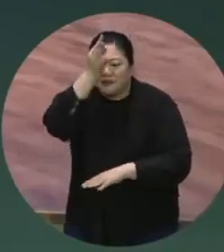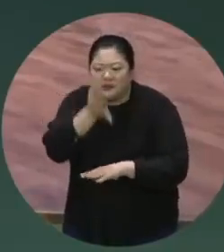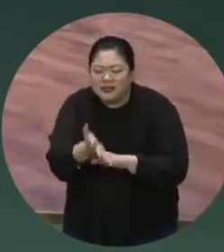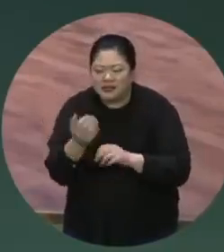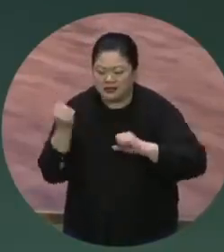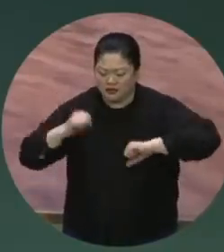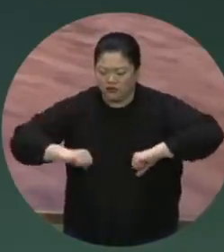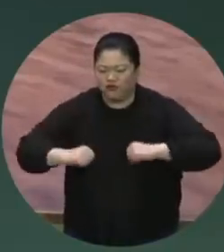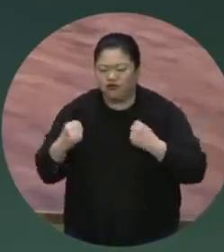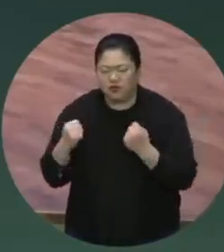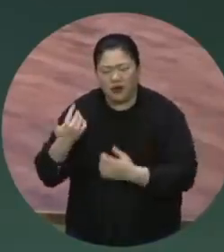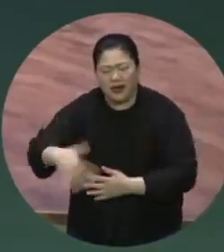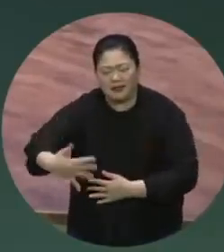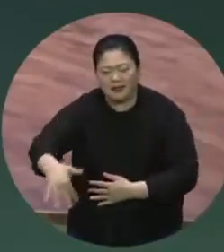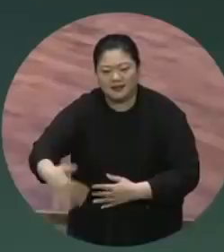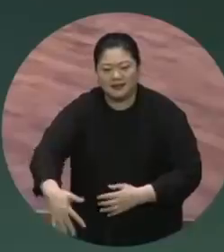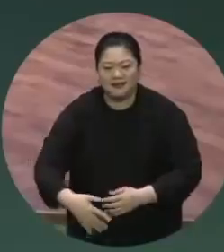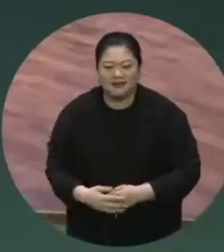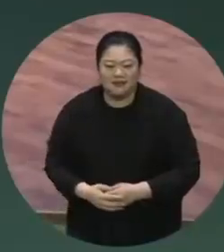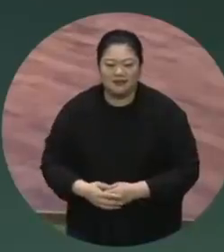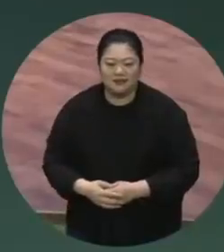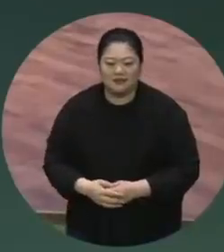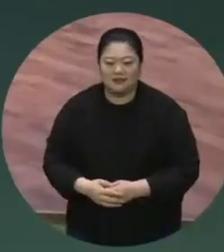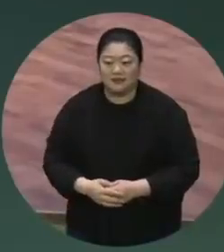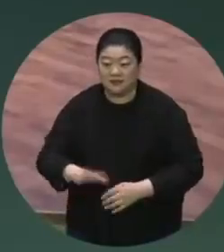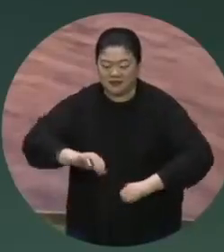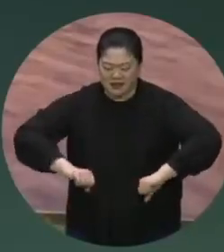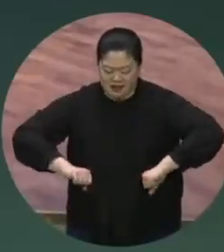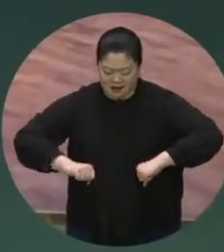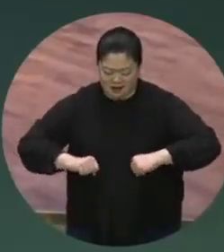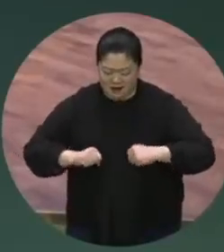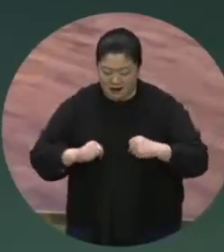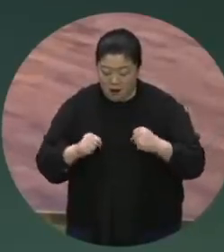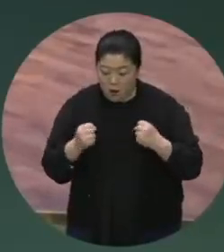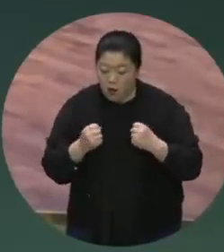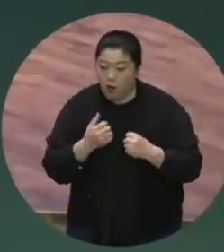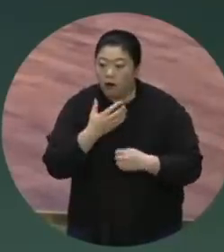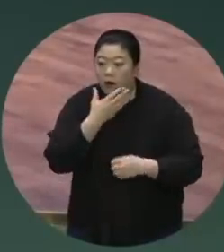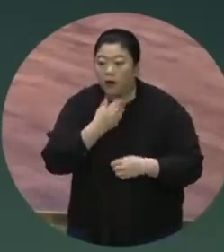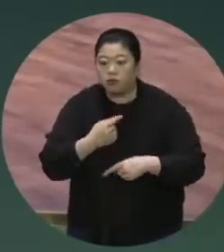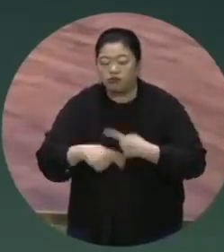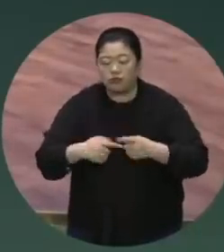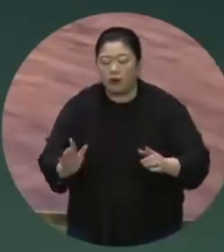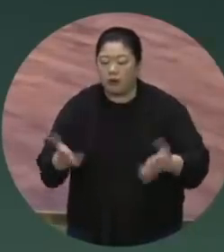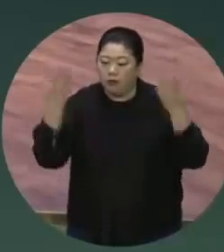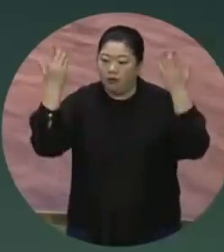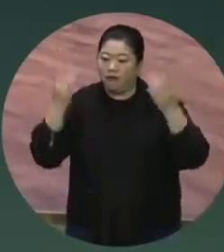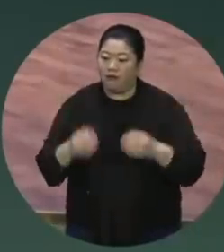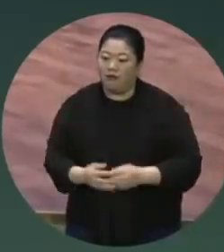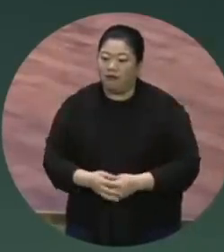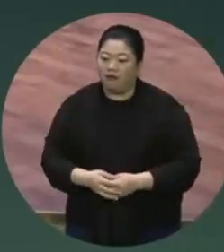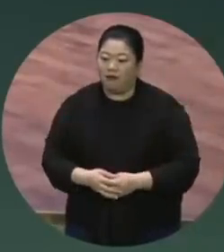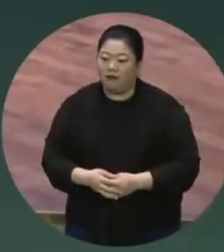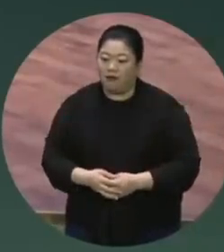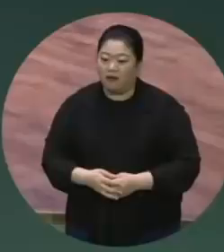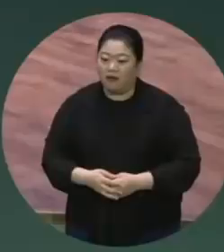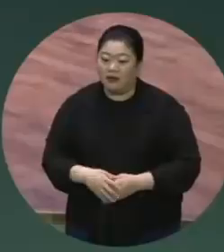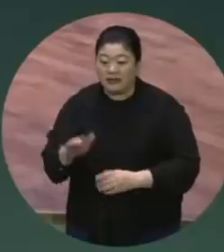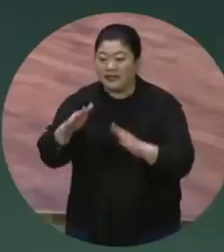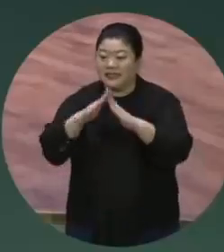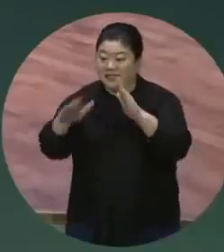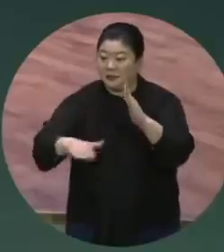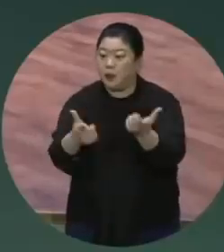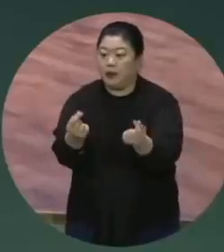틀린 거예요. 하나님 말씀에 순종을 하는 사람은 이상해요. 행복해요. 행복해요. 여러분 가정도